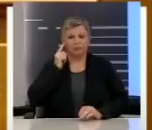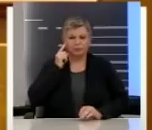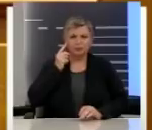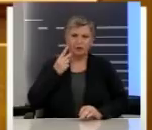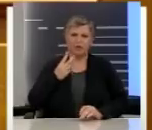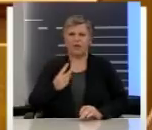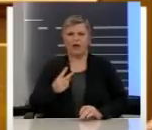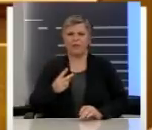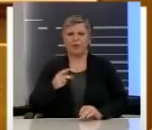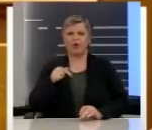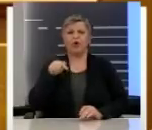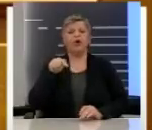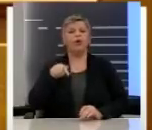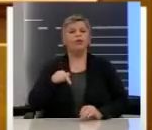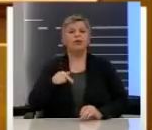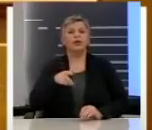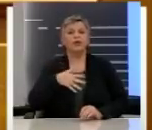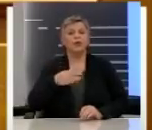αυτήν εδώ την αίθουσα,